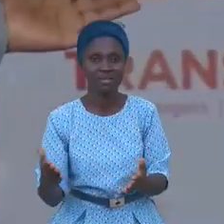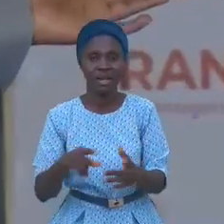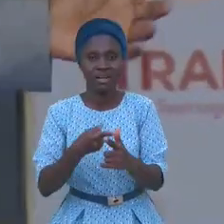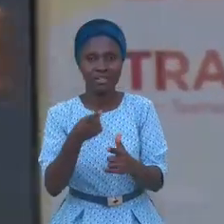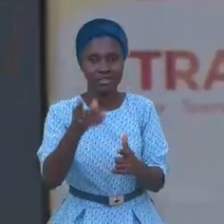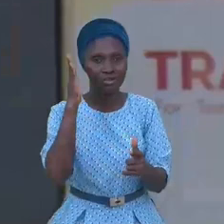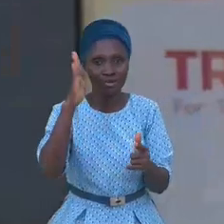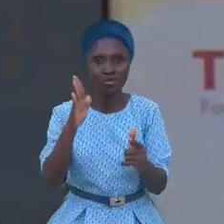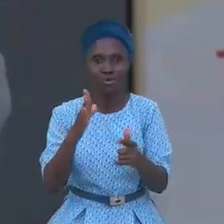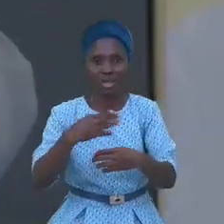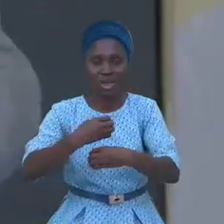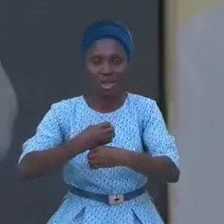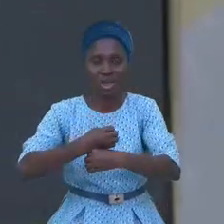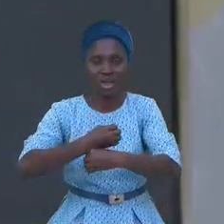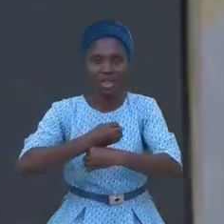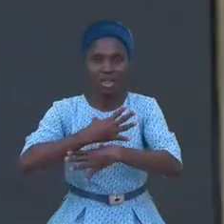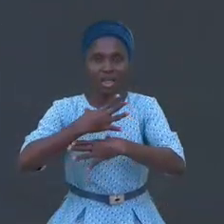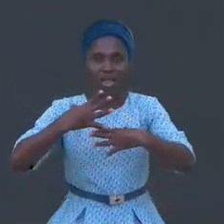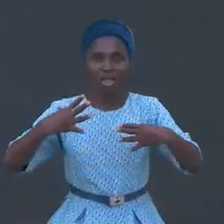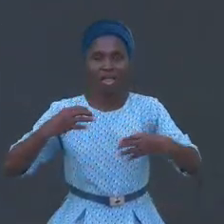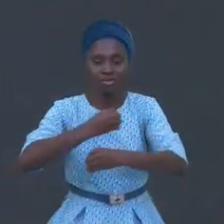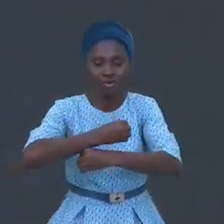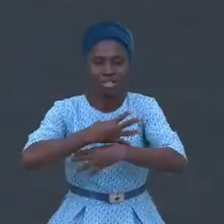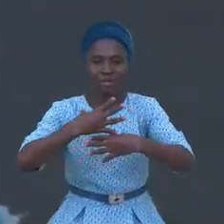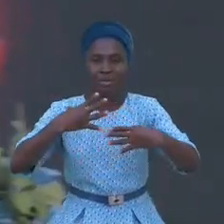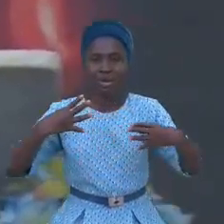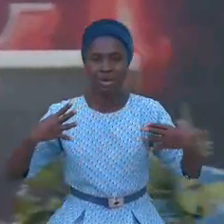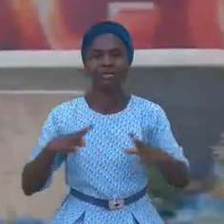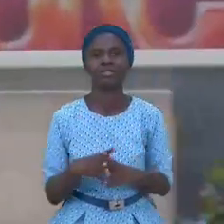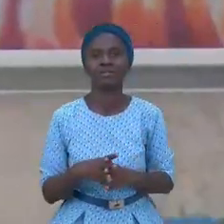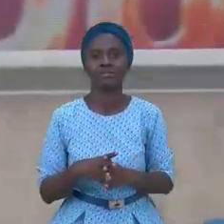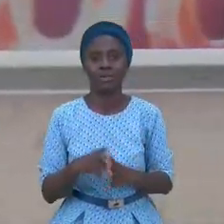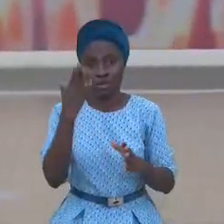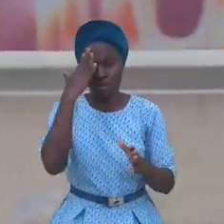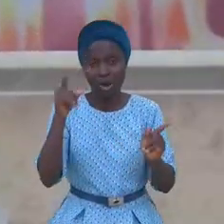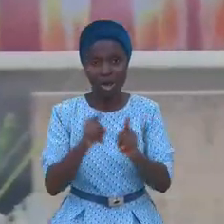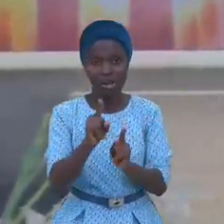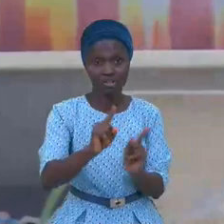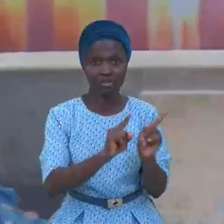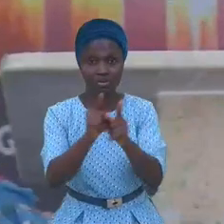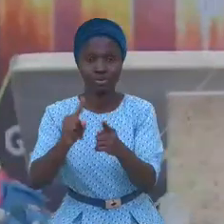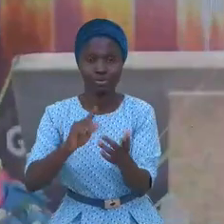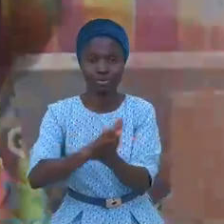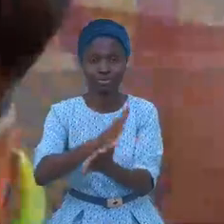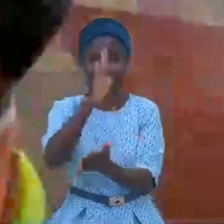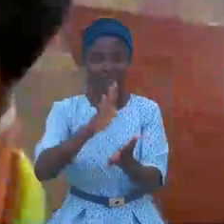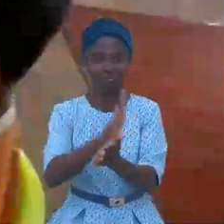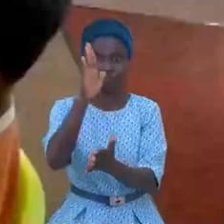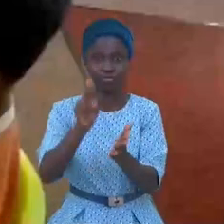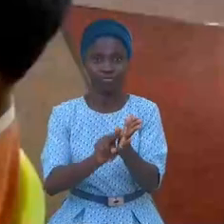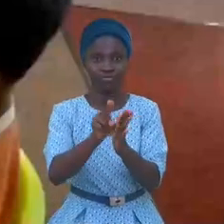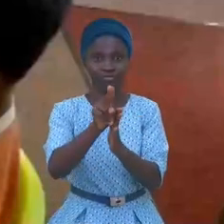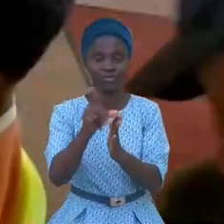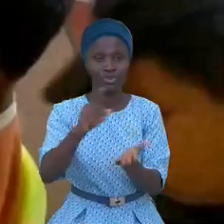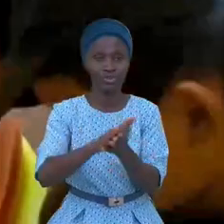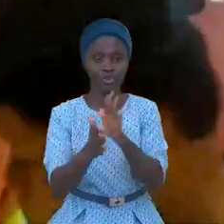Je m'élargis. Comme nous allons au collège, à l'université, nous